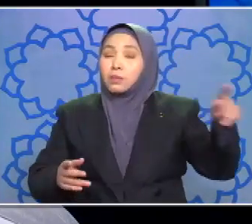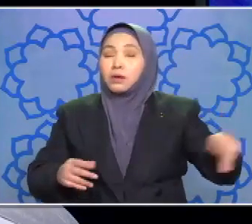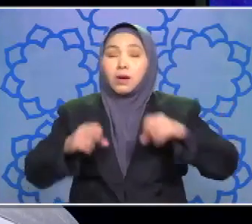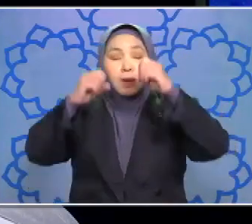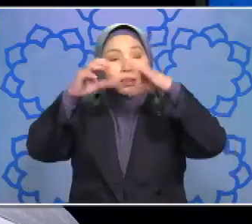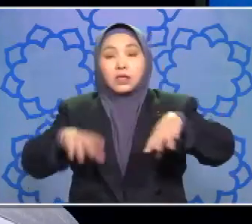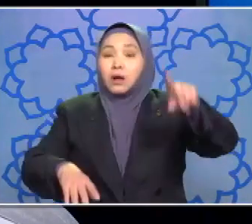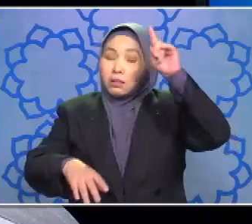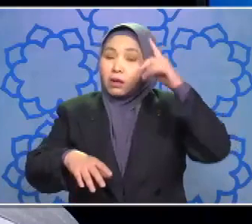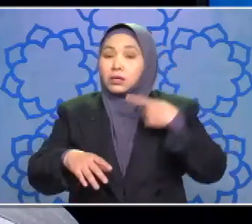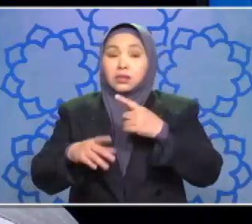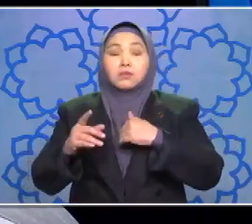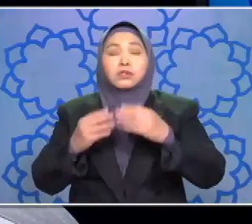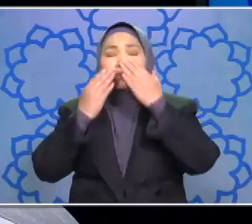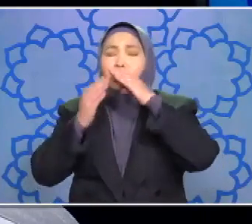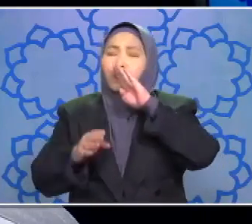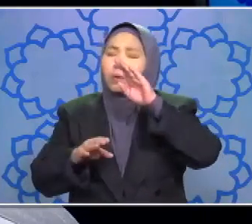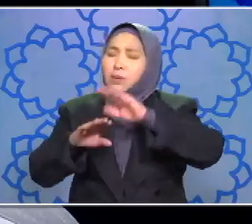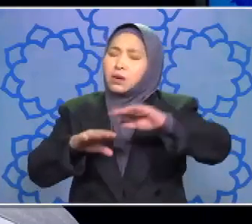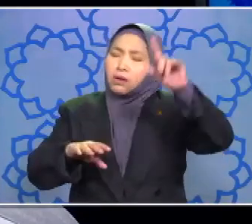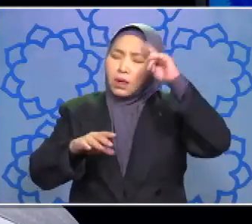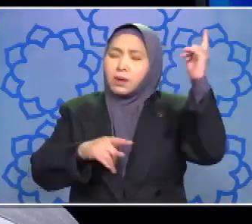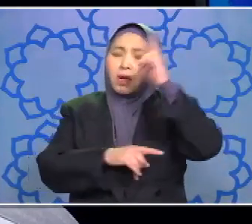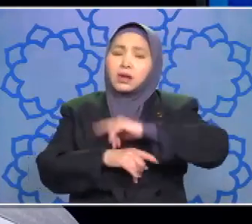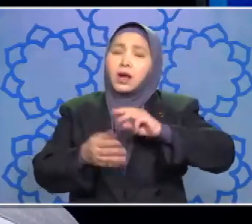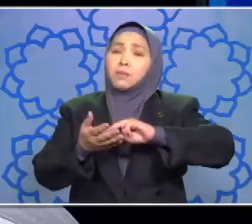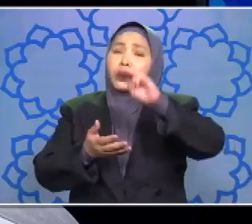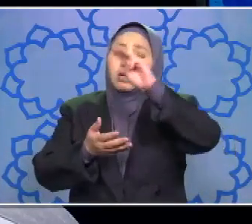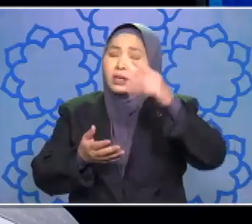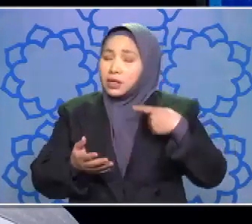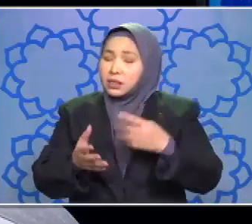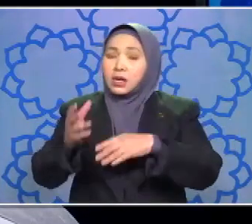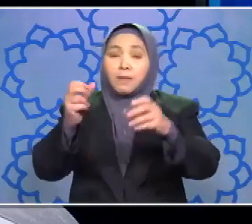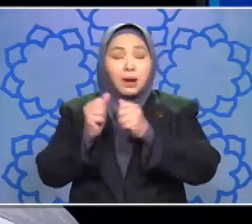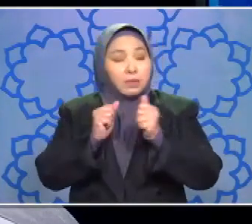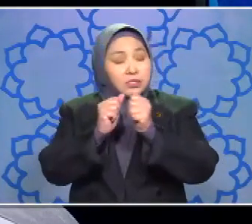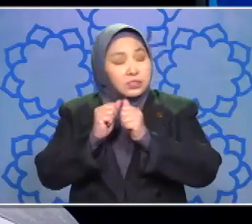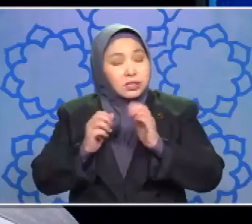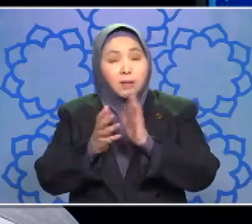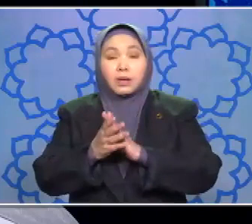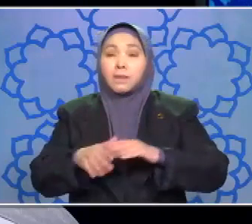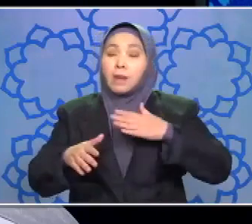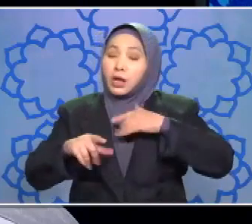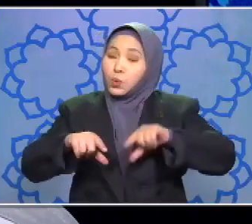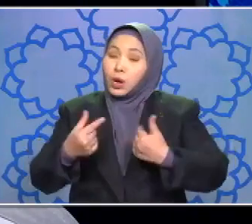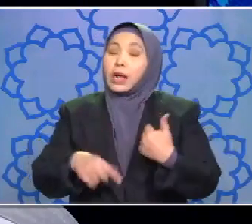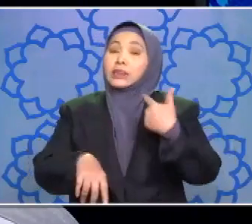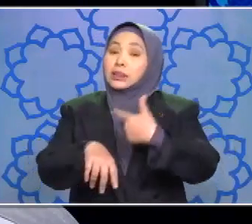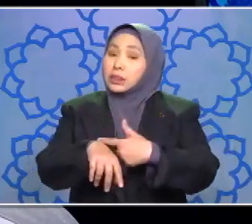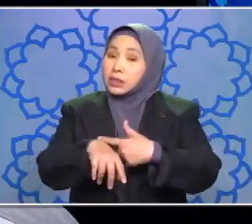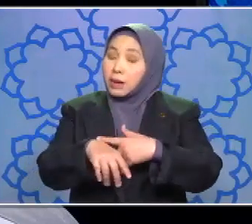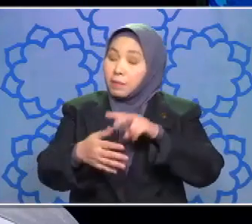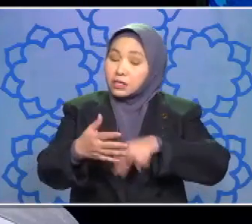sekalian? Kita bersyukur pada Allah Subhanahu Wa Taala pada hari yang mulia ini kita dapat bersama untuk meneruskan My Quran Time, baca faham amal pada